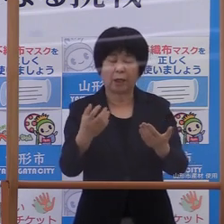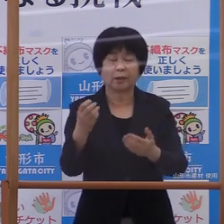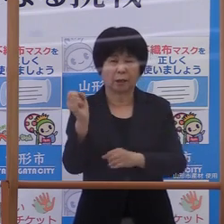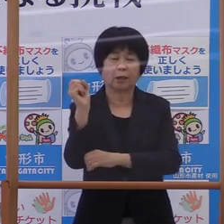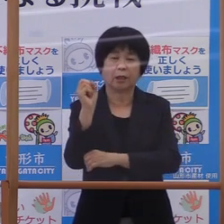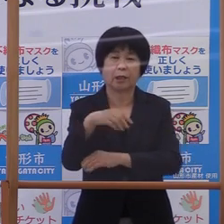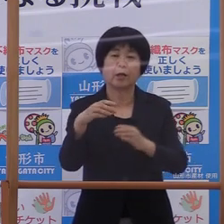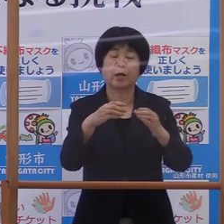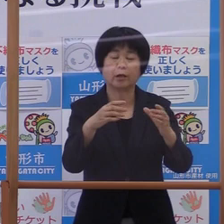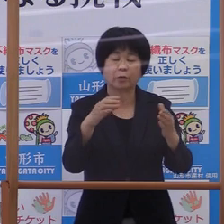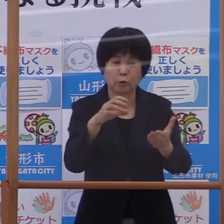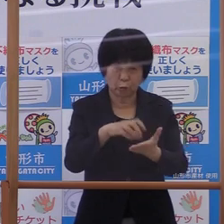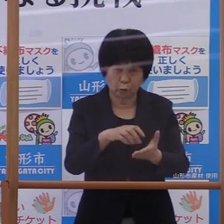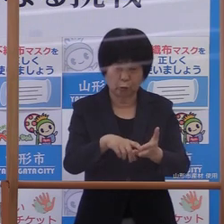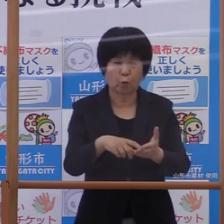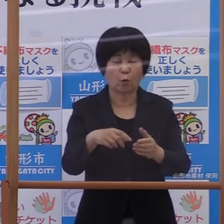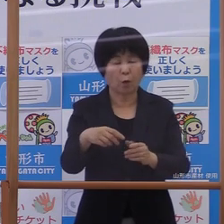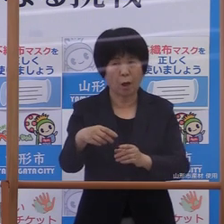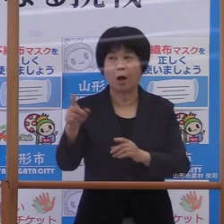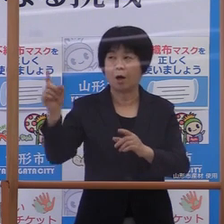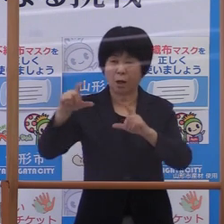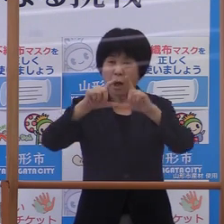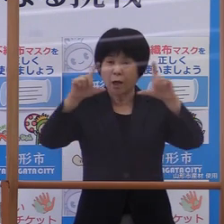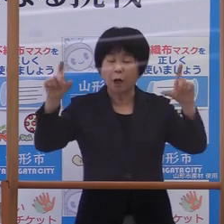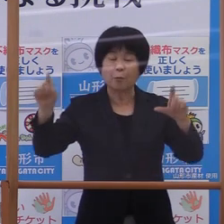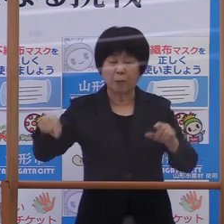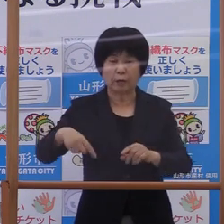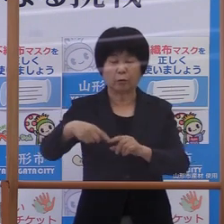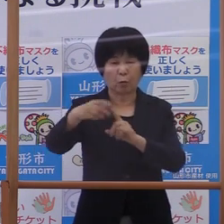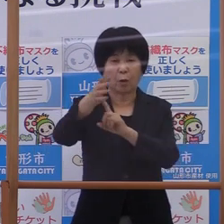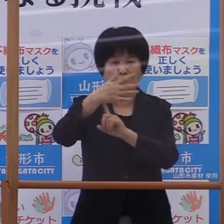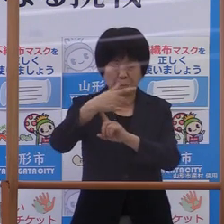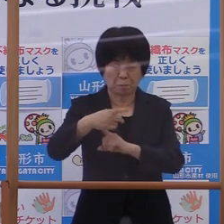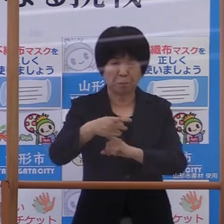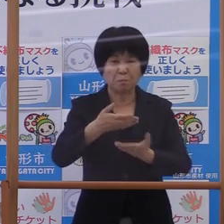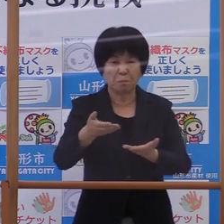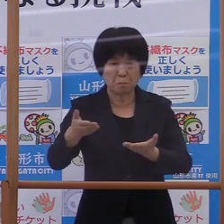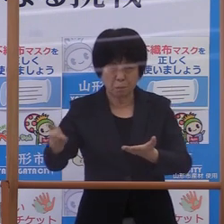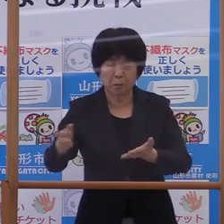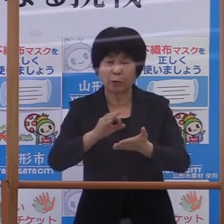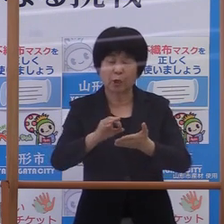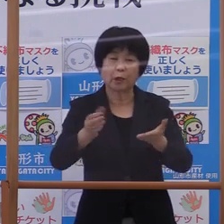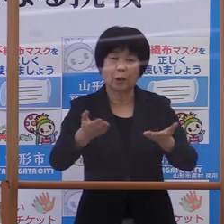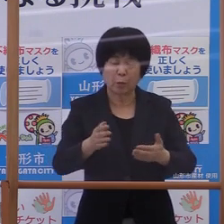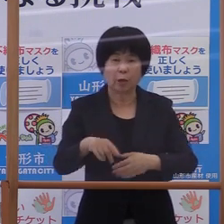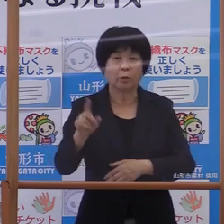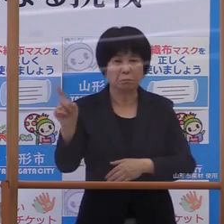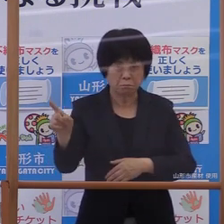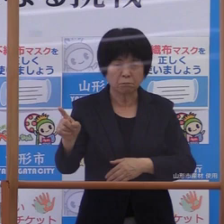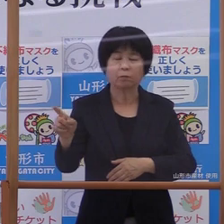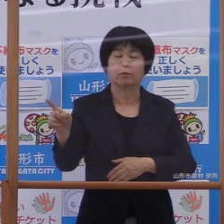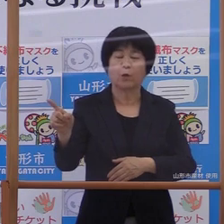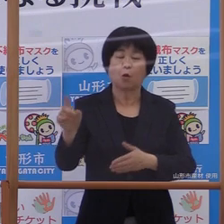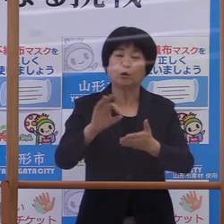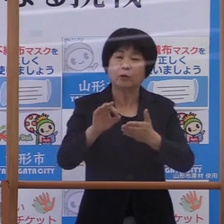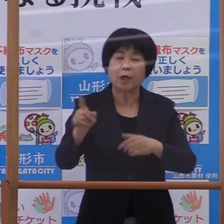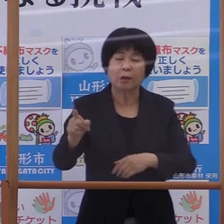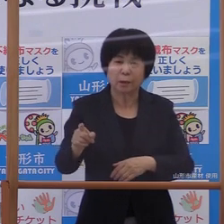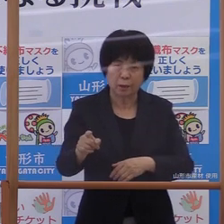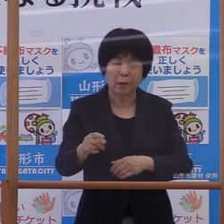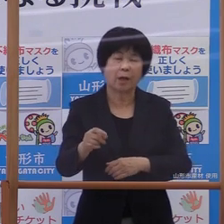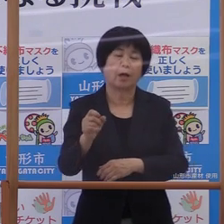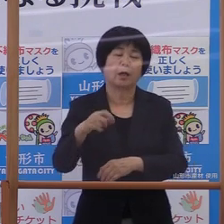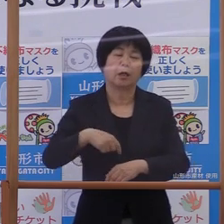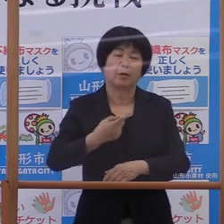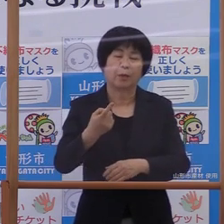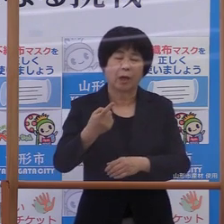の PR 資材を配布し、ご活用いただく予定となっております。今後につきましてもこのデザインで地産地消の店認定